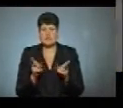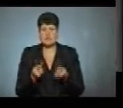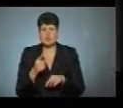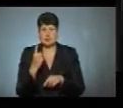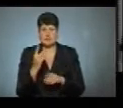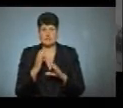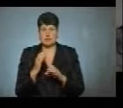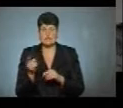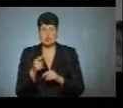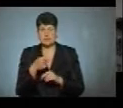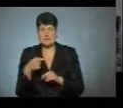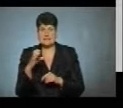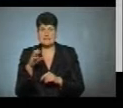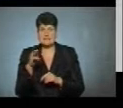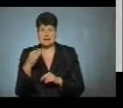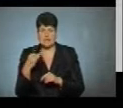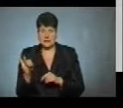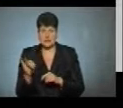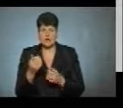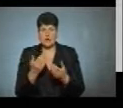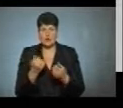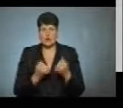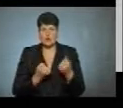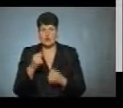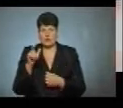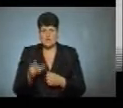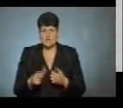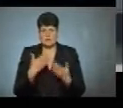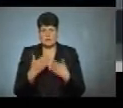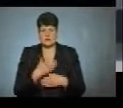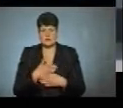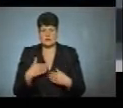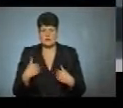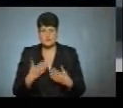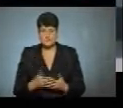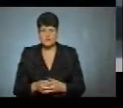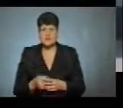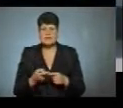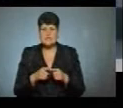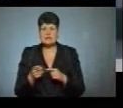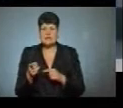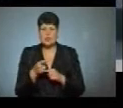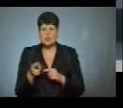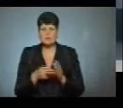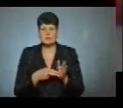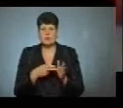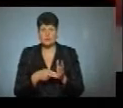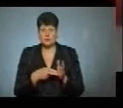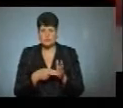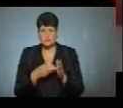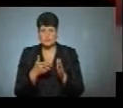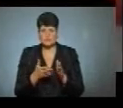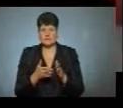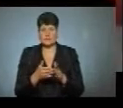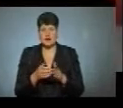автобус «Тернопільстрий». Водій спілкуватися не захотів. Це тернопільський приміський вокзал. Станом на 12-ту годину